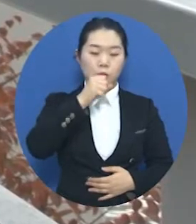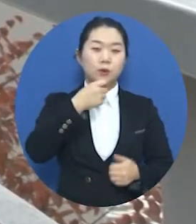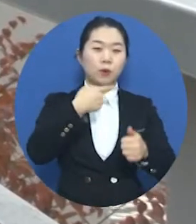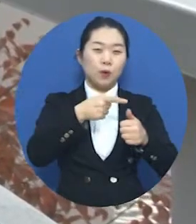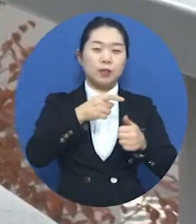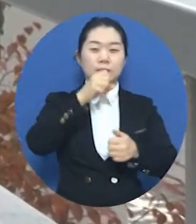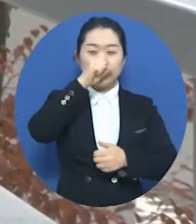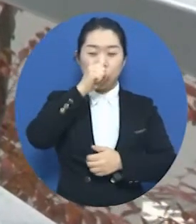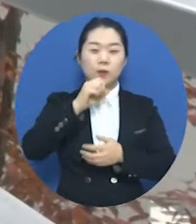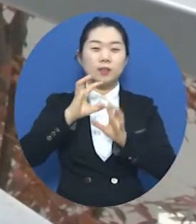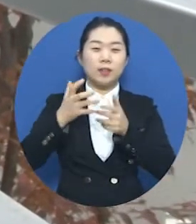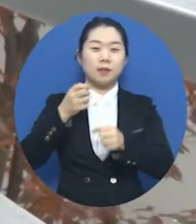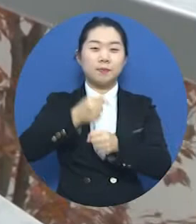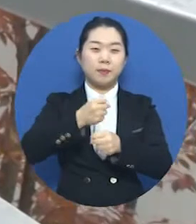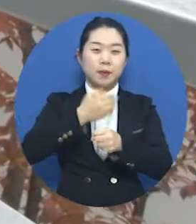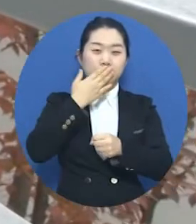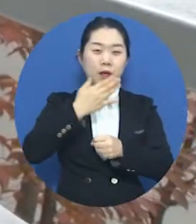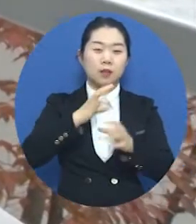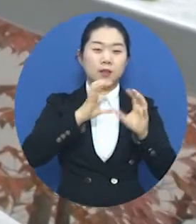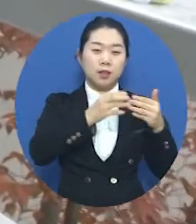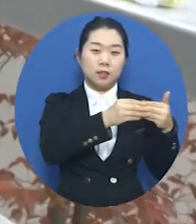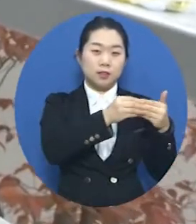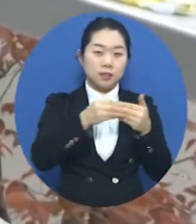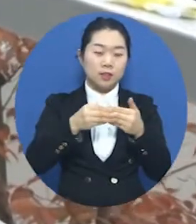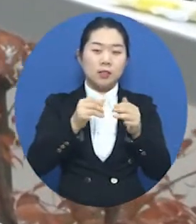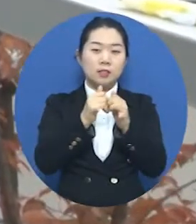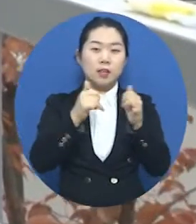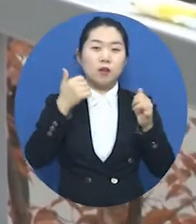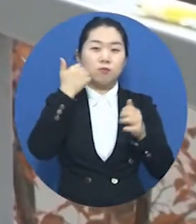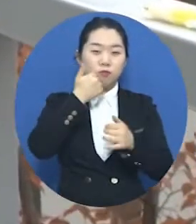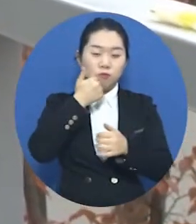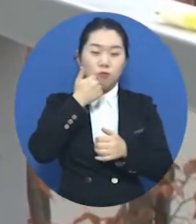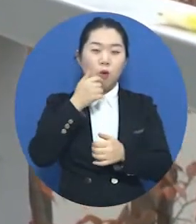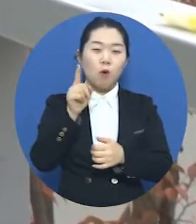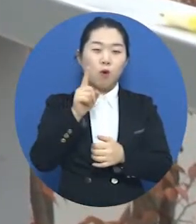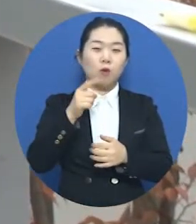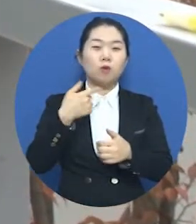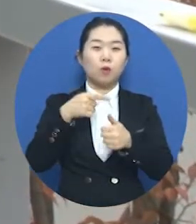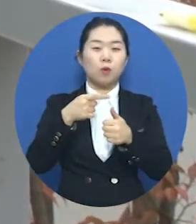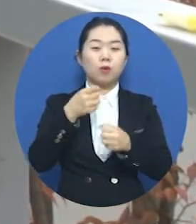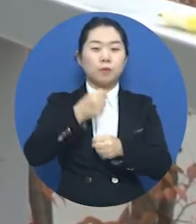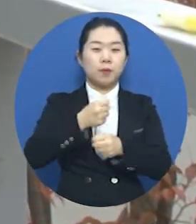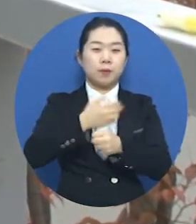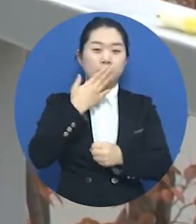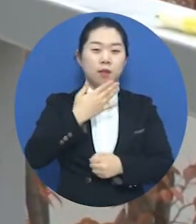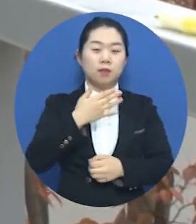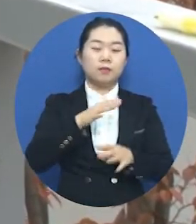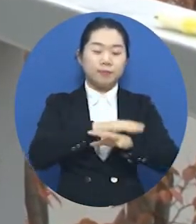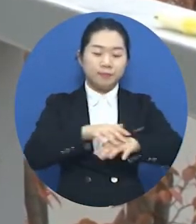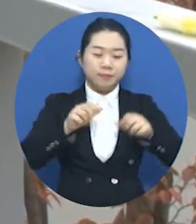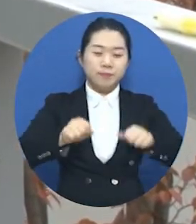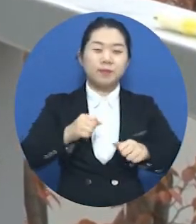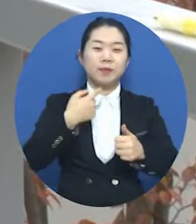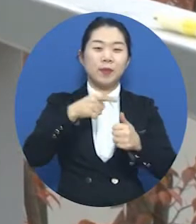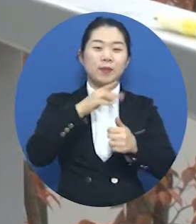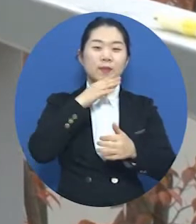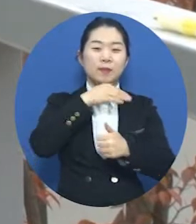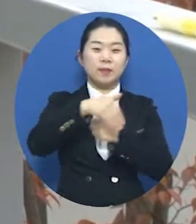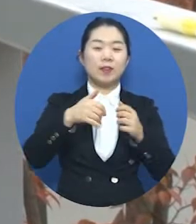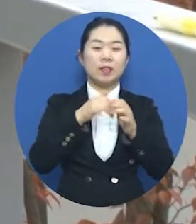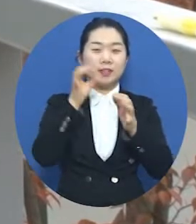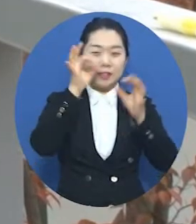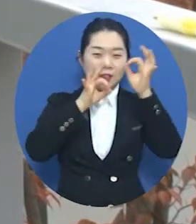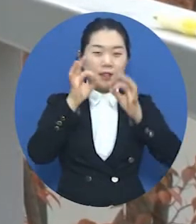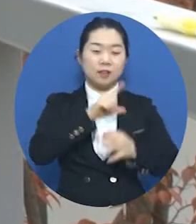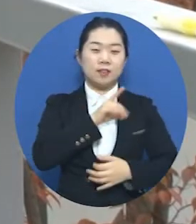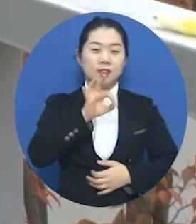좋은 교육이 좋은 세상을 만듭니다. 세상을 이끌어가는 사람도 교육이 만듭니다. 안녕하세요. 교육 현장을 찾아서